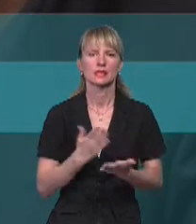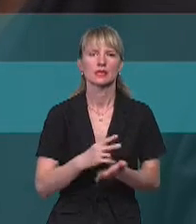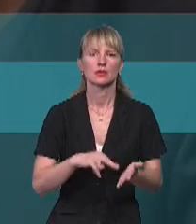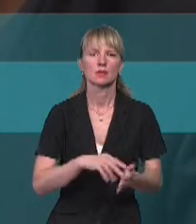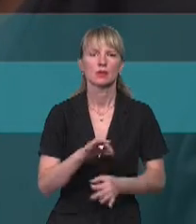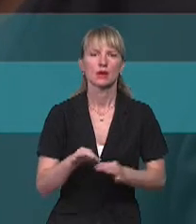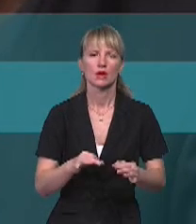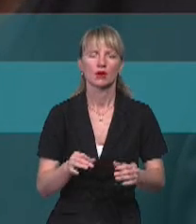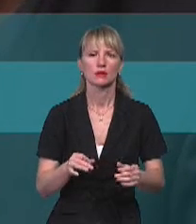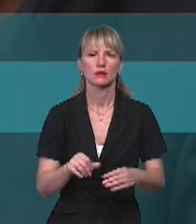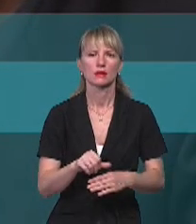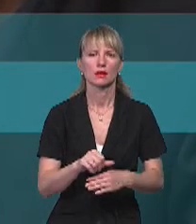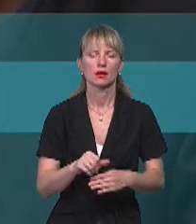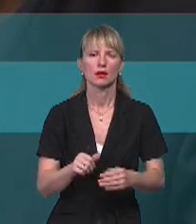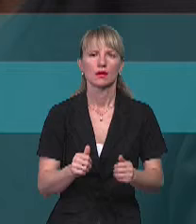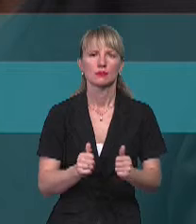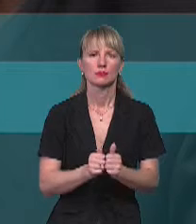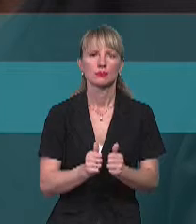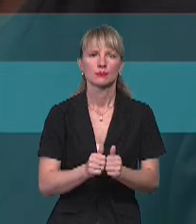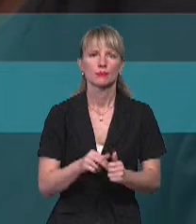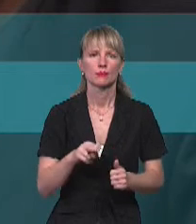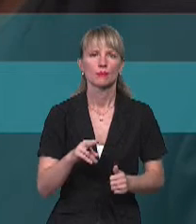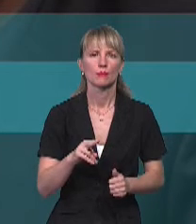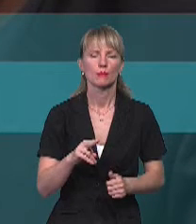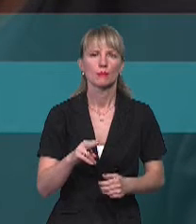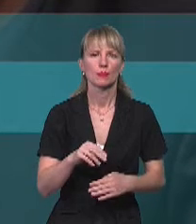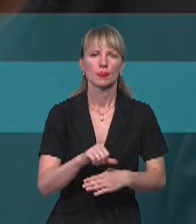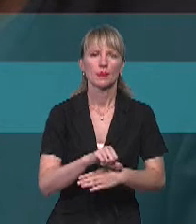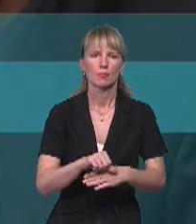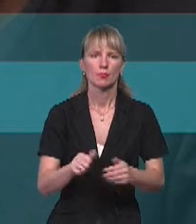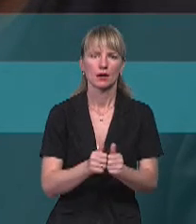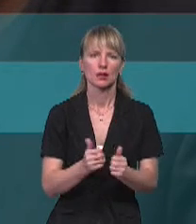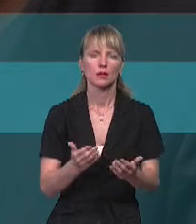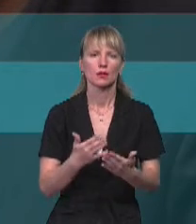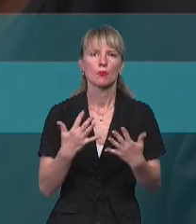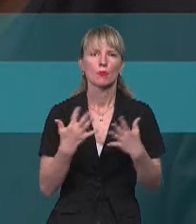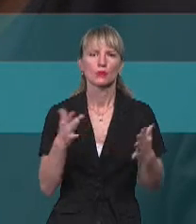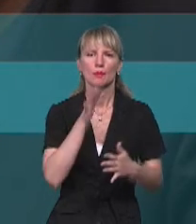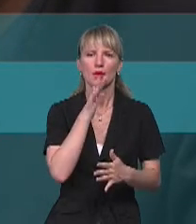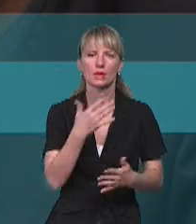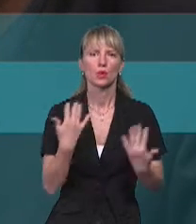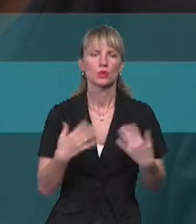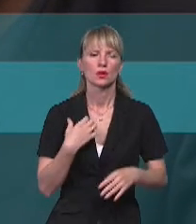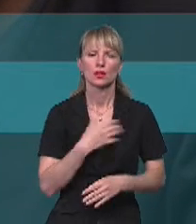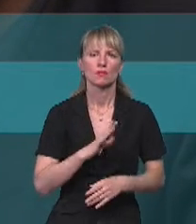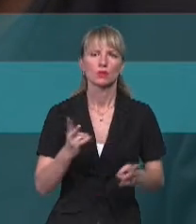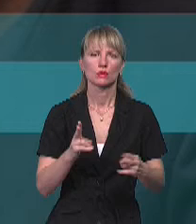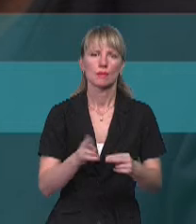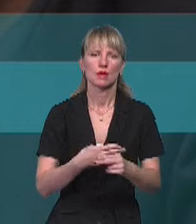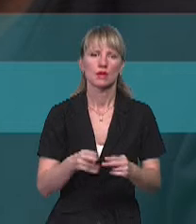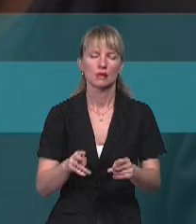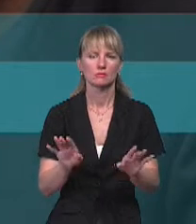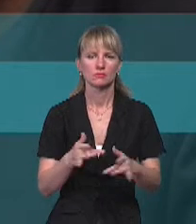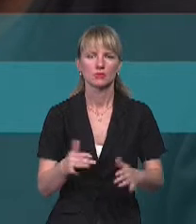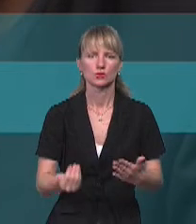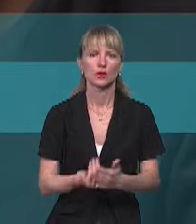на сквер пограничників, ще, може, пару, ну, які вже не актуальні, яким по більше 5 років, тобто вони все одно треба їх переділювати, пересчитувати на